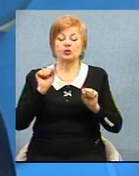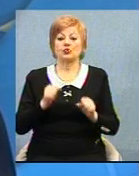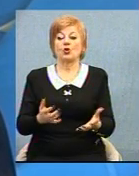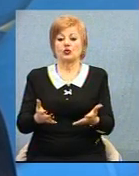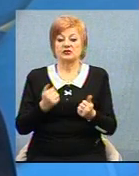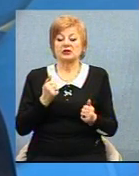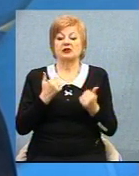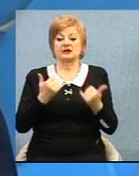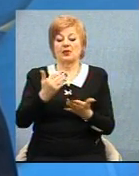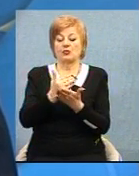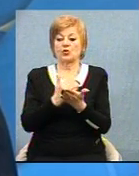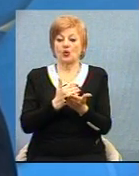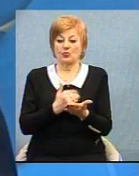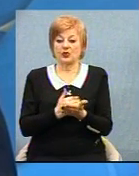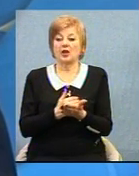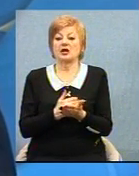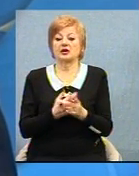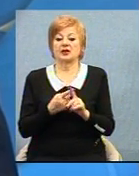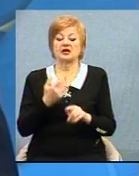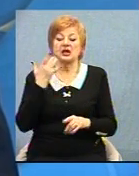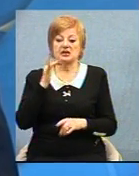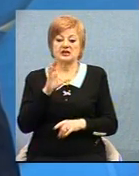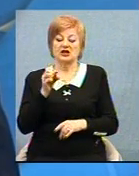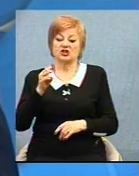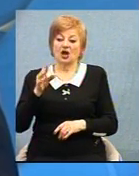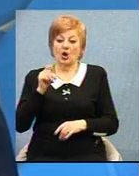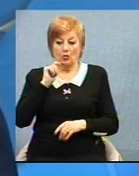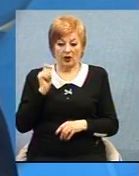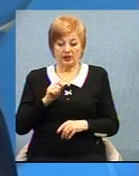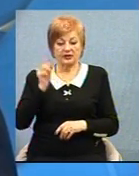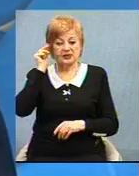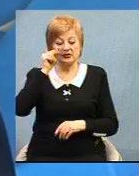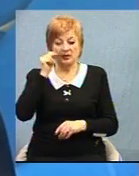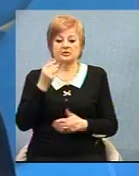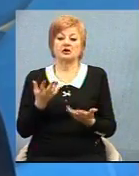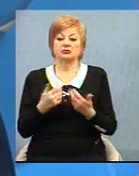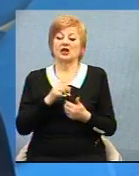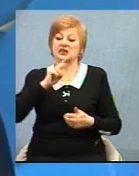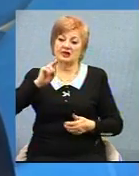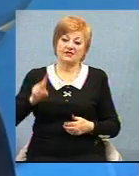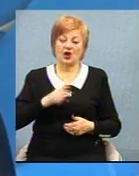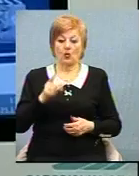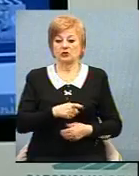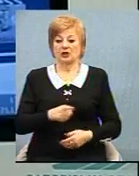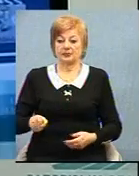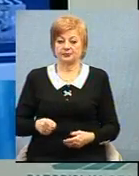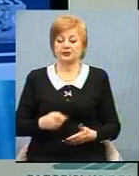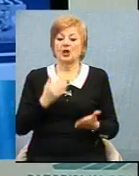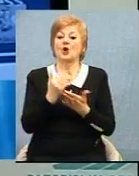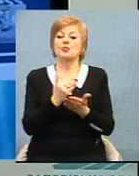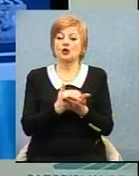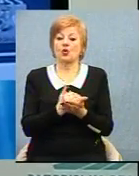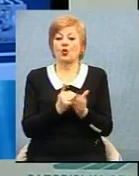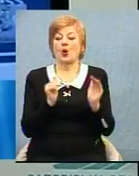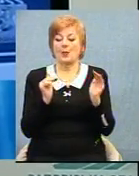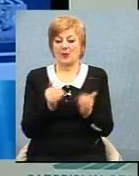завдяки програмі малих стипендій посольства США в Україні. Заняття розраховані на дворічний термін. Програма малих